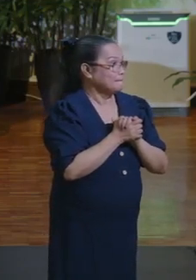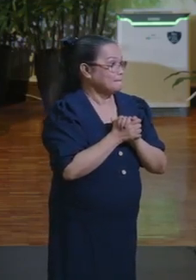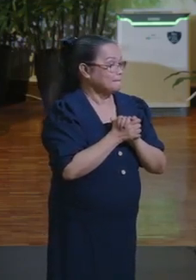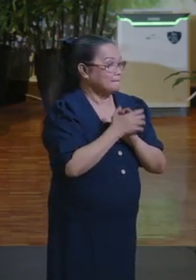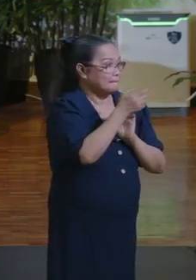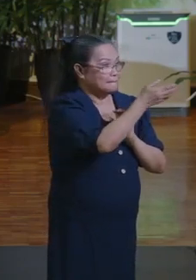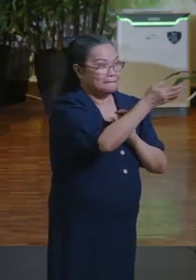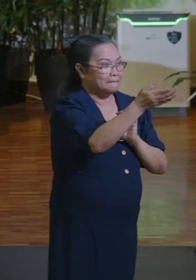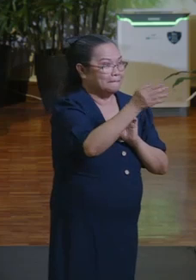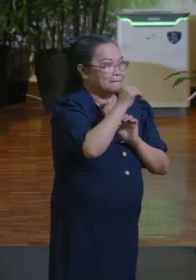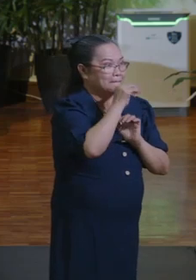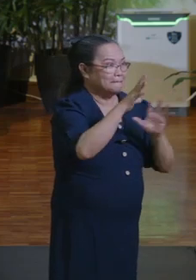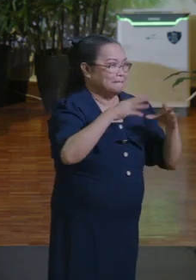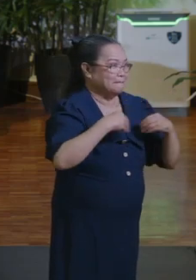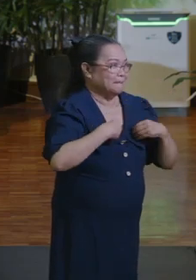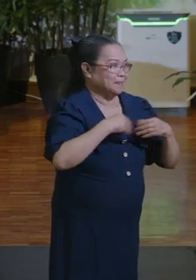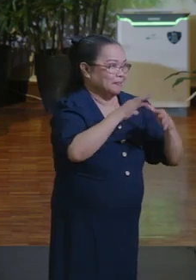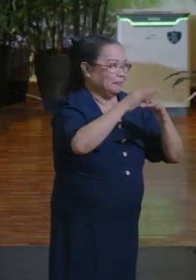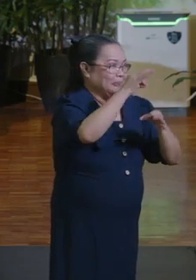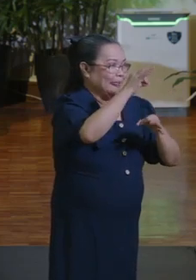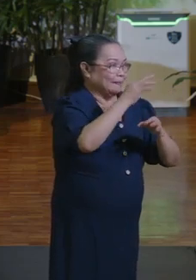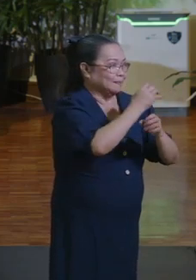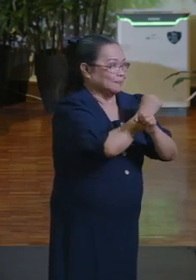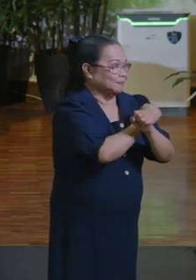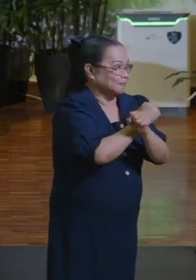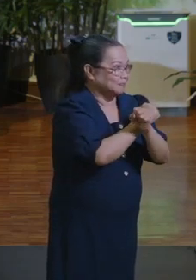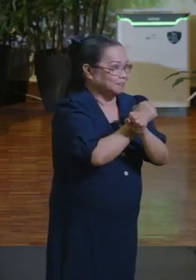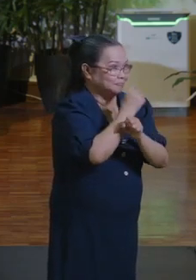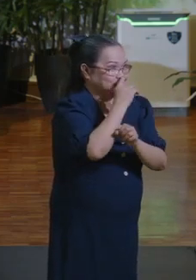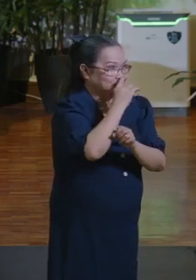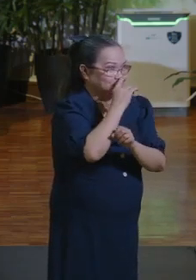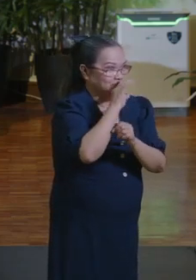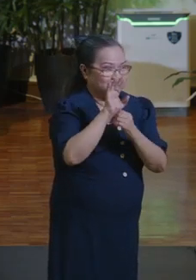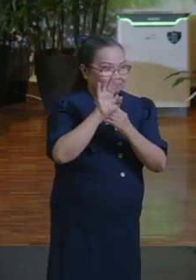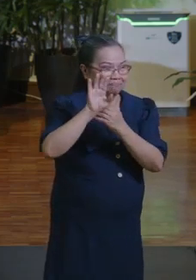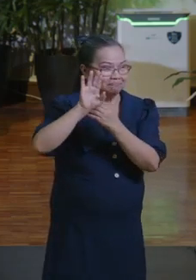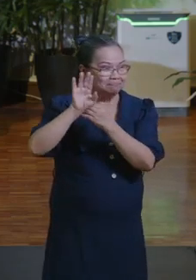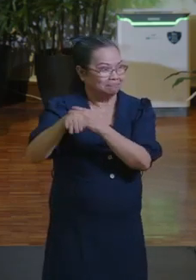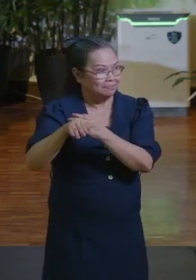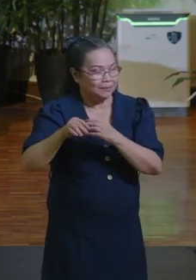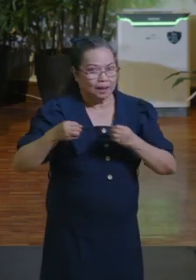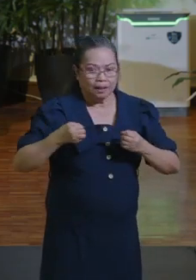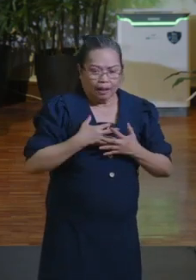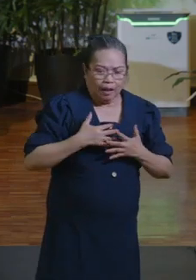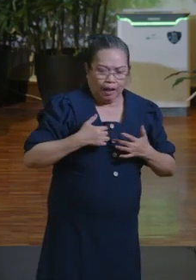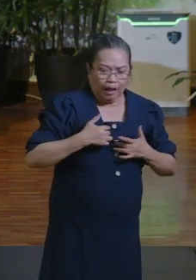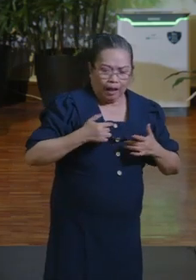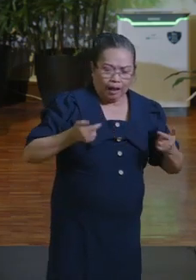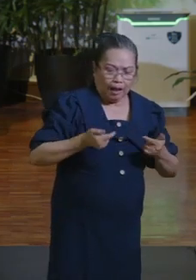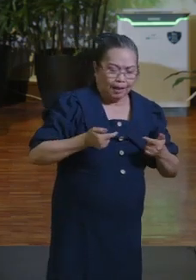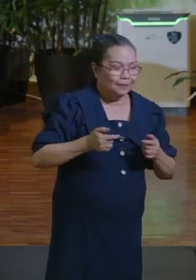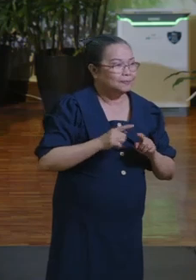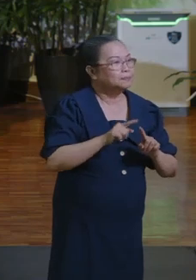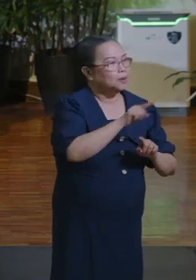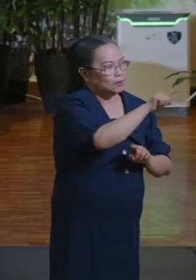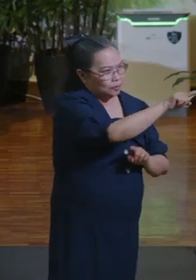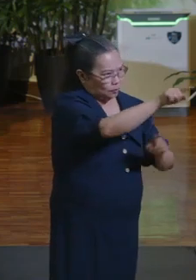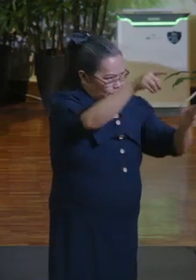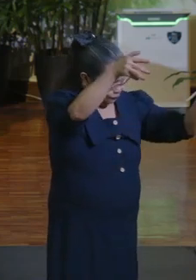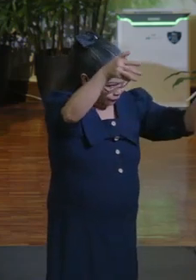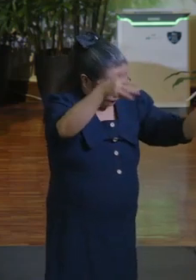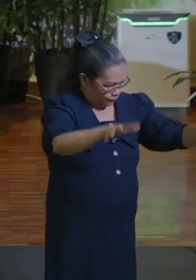For you did not receive the spirit of slavery to fall back into fear, but you have received the spirit